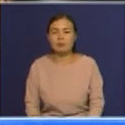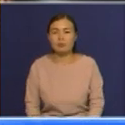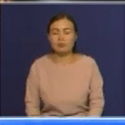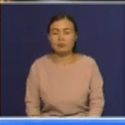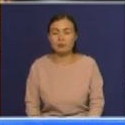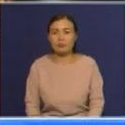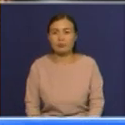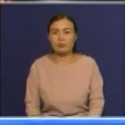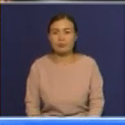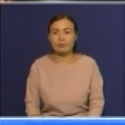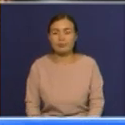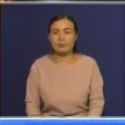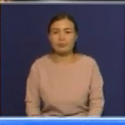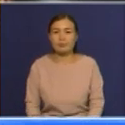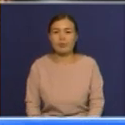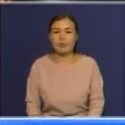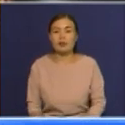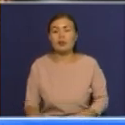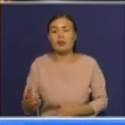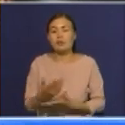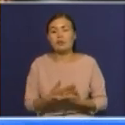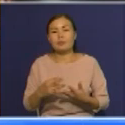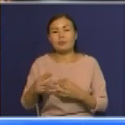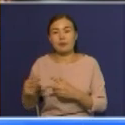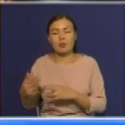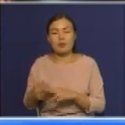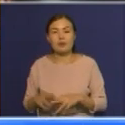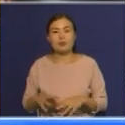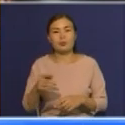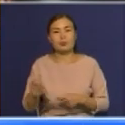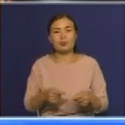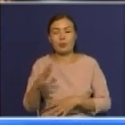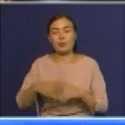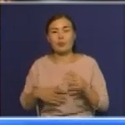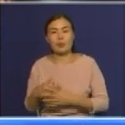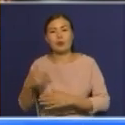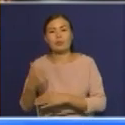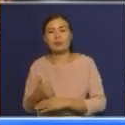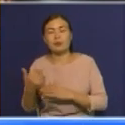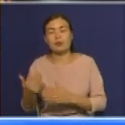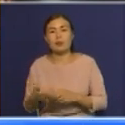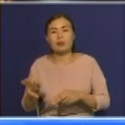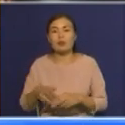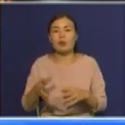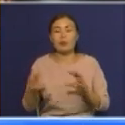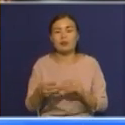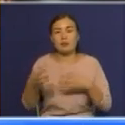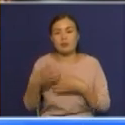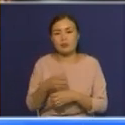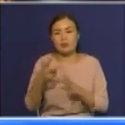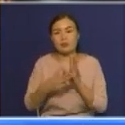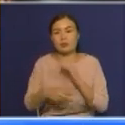твердили о не парсинга произошла смена 2 4 руководителей изучая дублирующие функции мы сократили